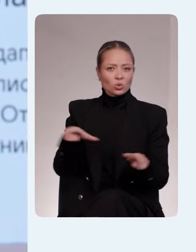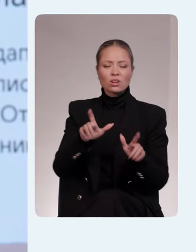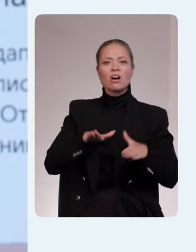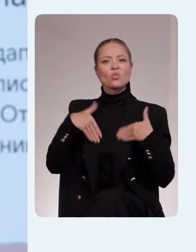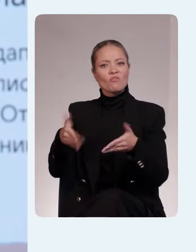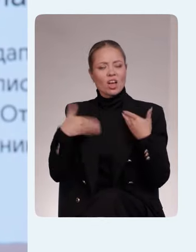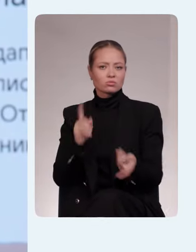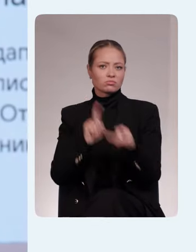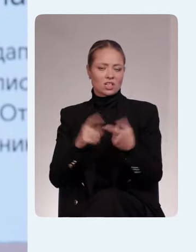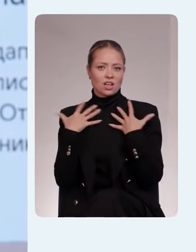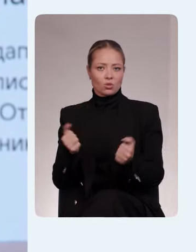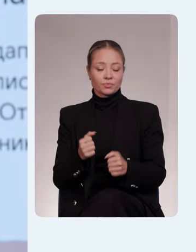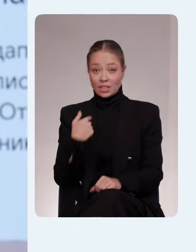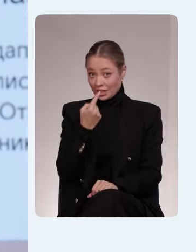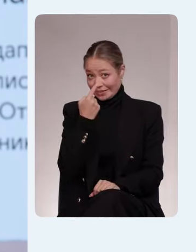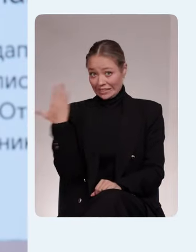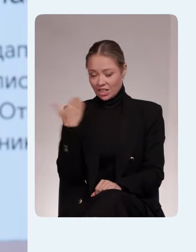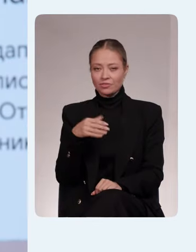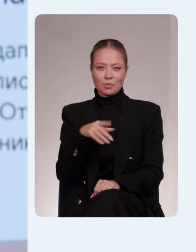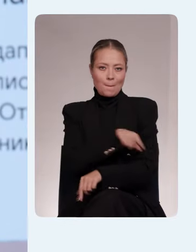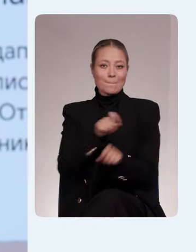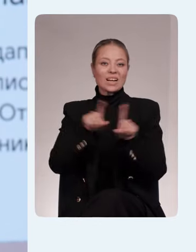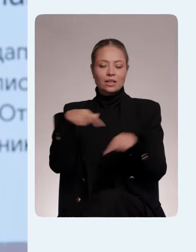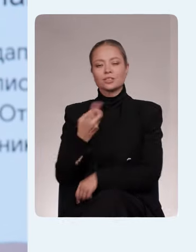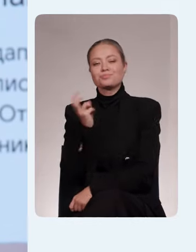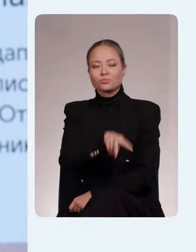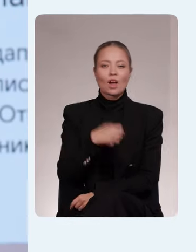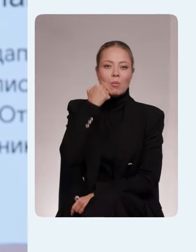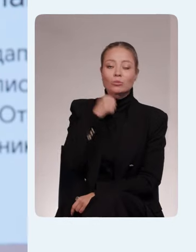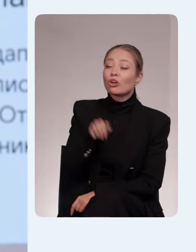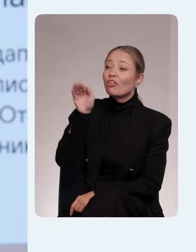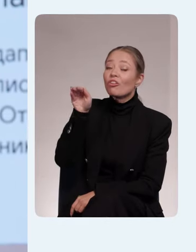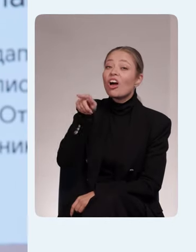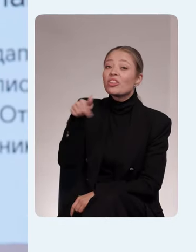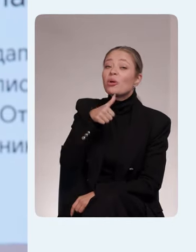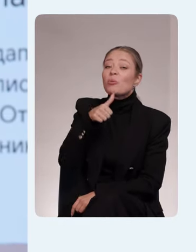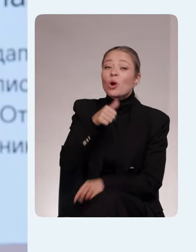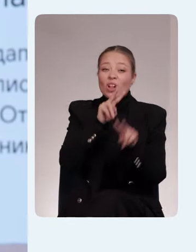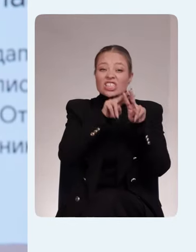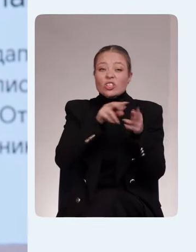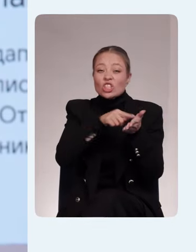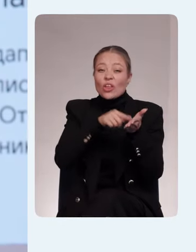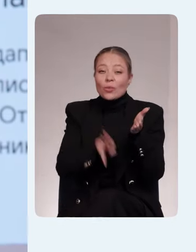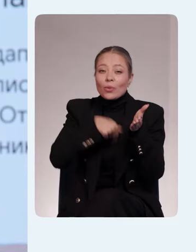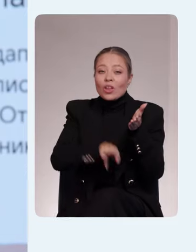здоровью. Я недавно был в поликлинике, мне бабушка сказала, а ты пробовал мазать ноги звездочкой?